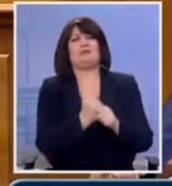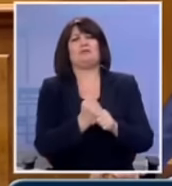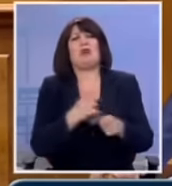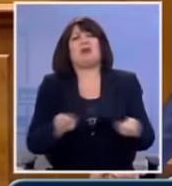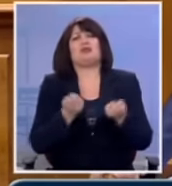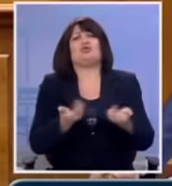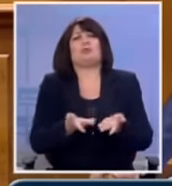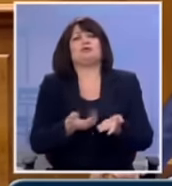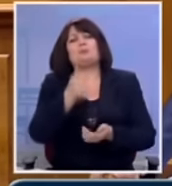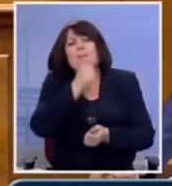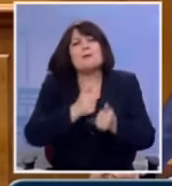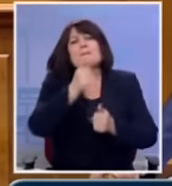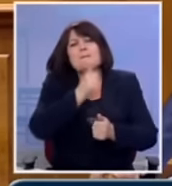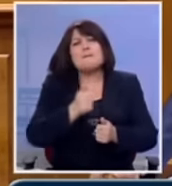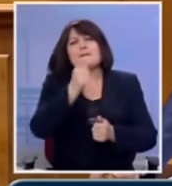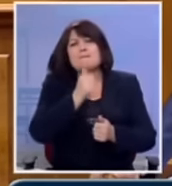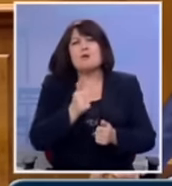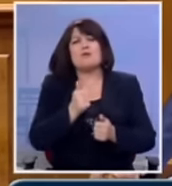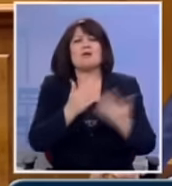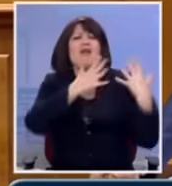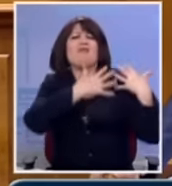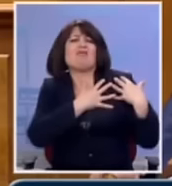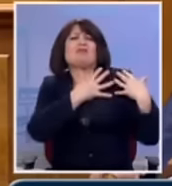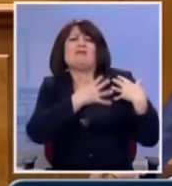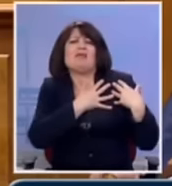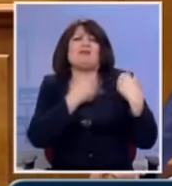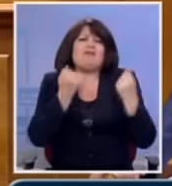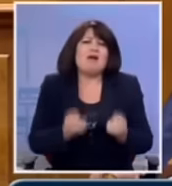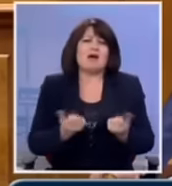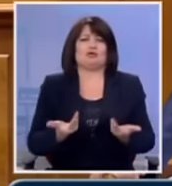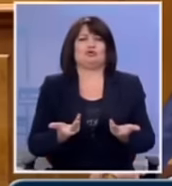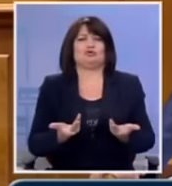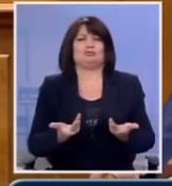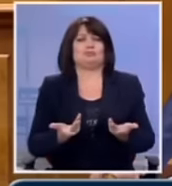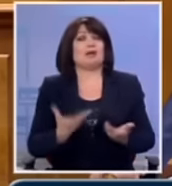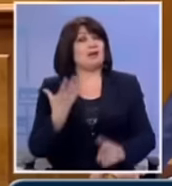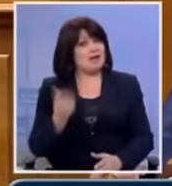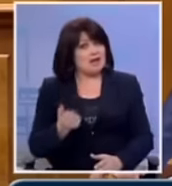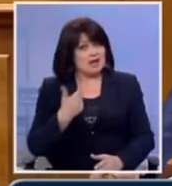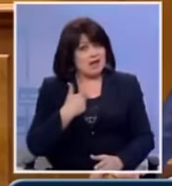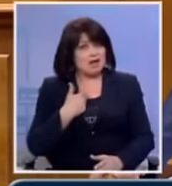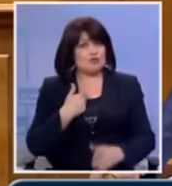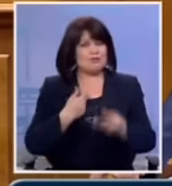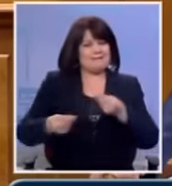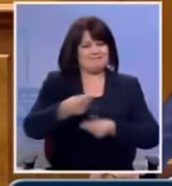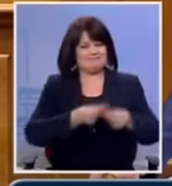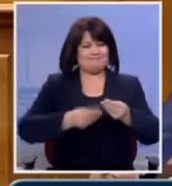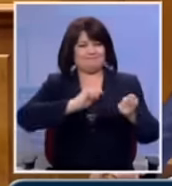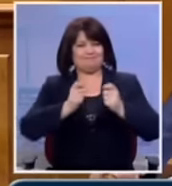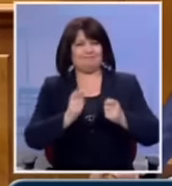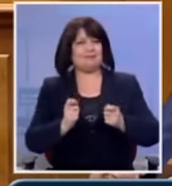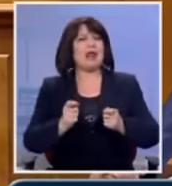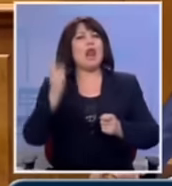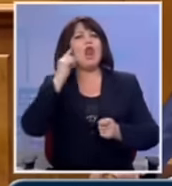που υπομένουν και παίρνουν όλα τα βάρη στις πλάτες τους. Αλλά έχουμε μια αναδιαναμετική